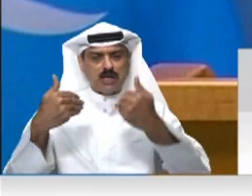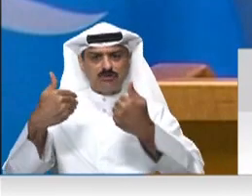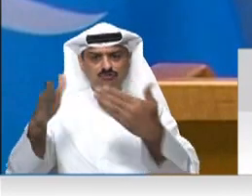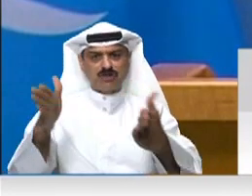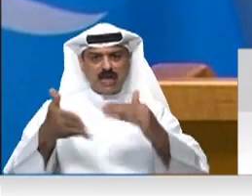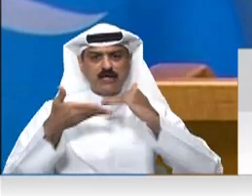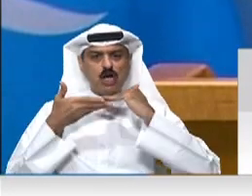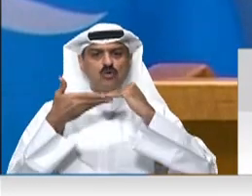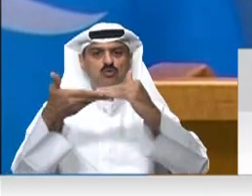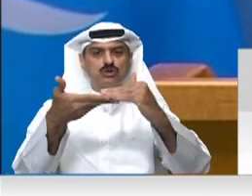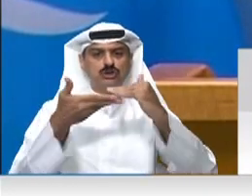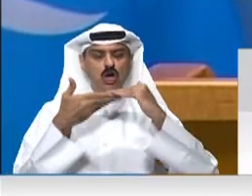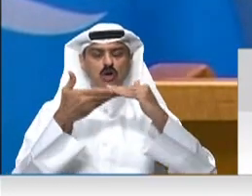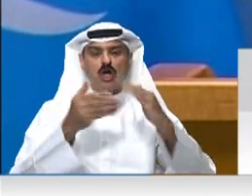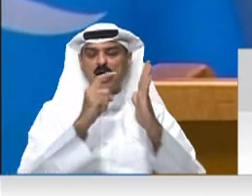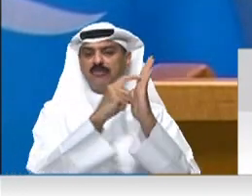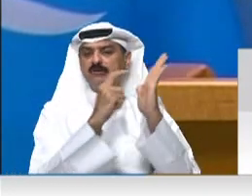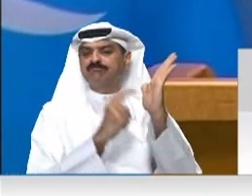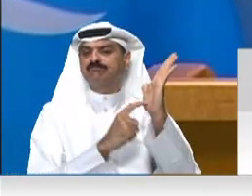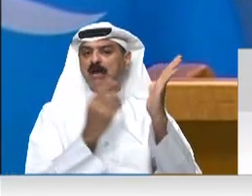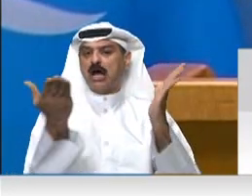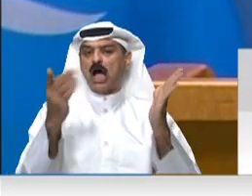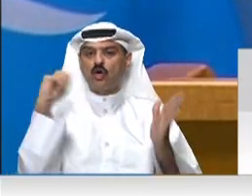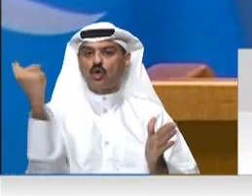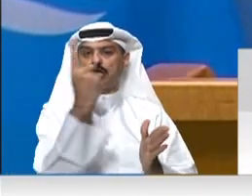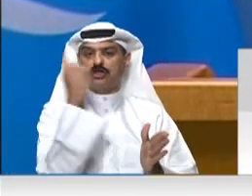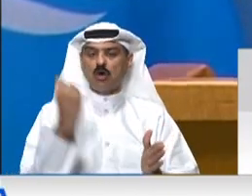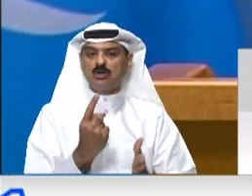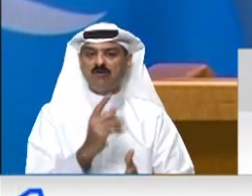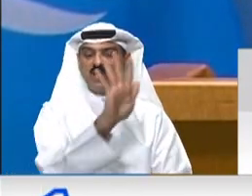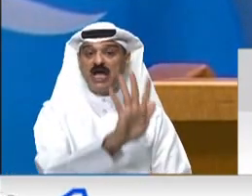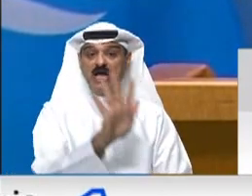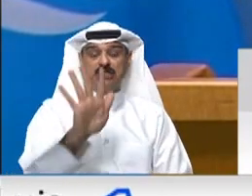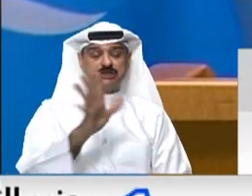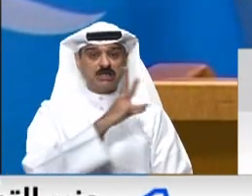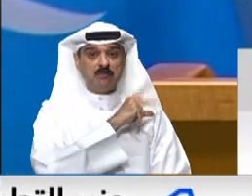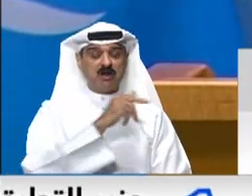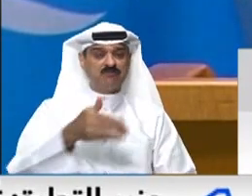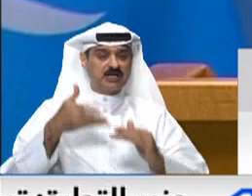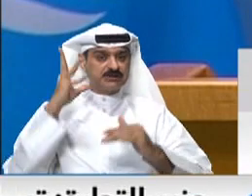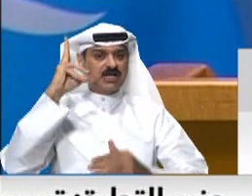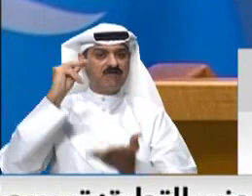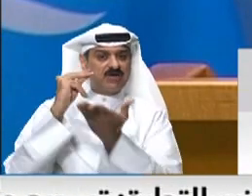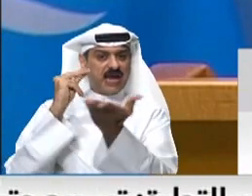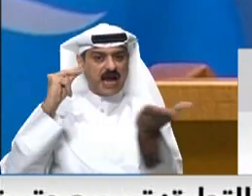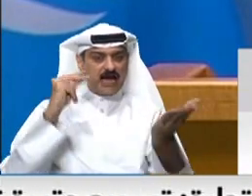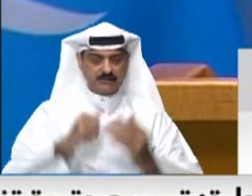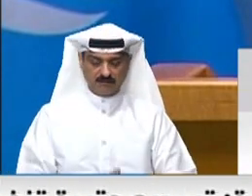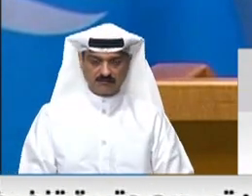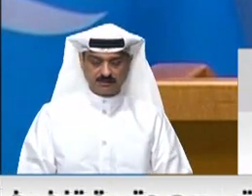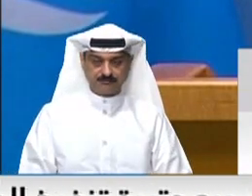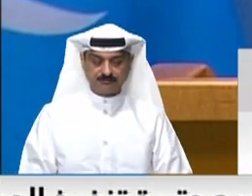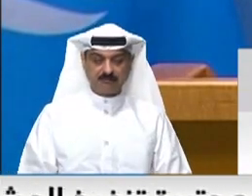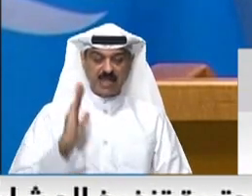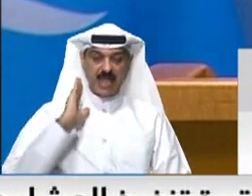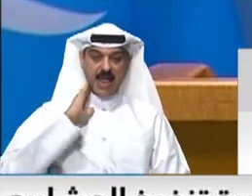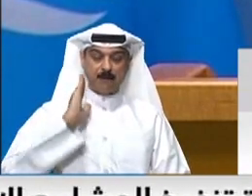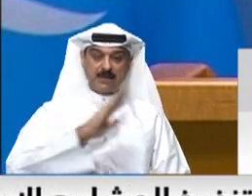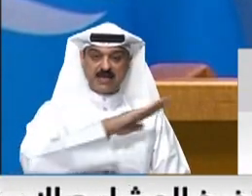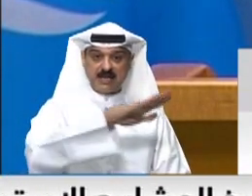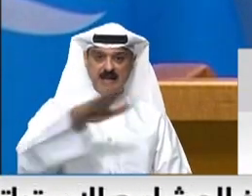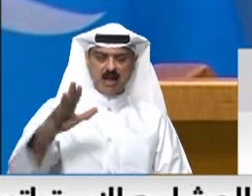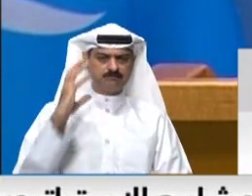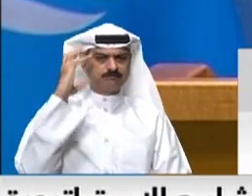الذي يتوافق مع الاحتياجات الماسة للشعب الفلسطيني. وأعرب غوتيريش عن قلقه لانقطاع